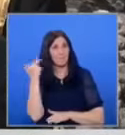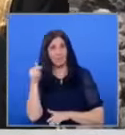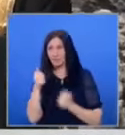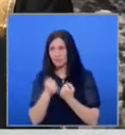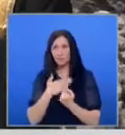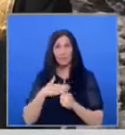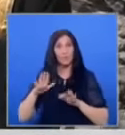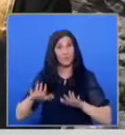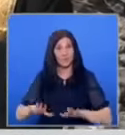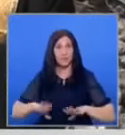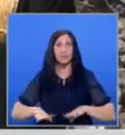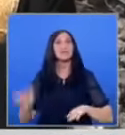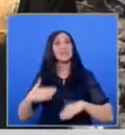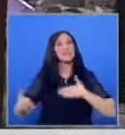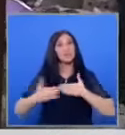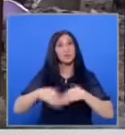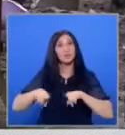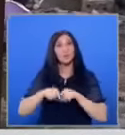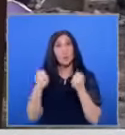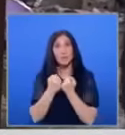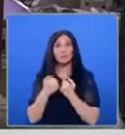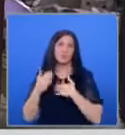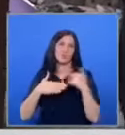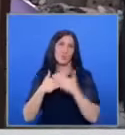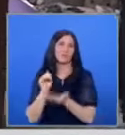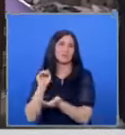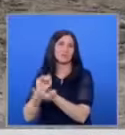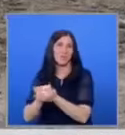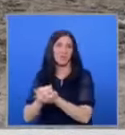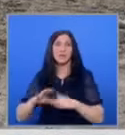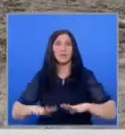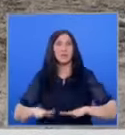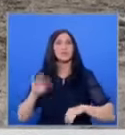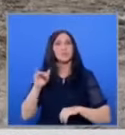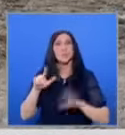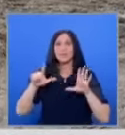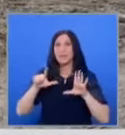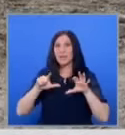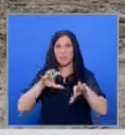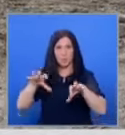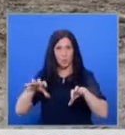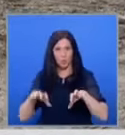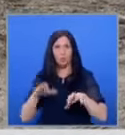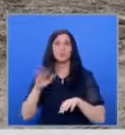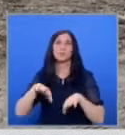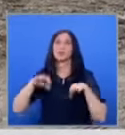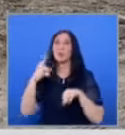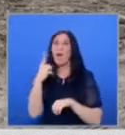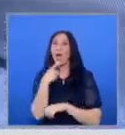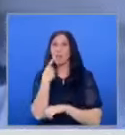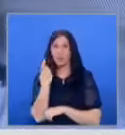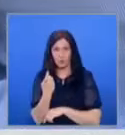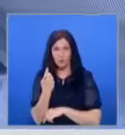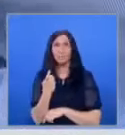след затварянето й обаче на същото място са построени складове. Градината ще бъде за 7 групи, тя ще е готова до една година, тогава ще